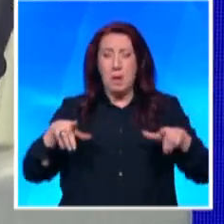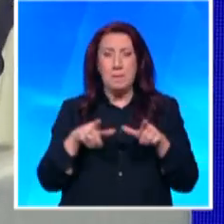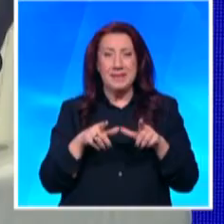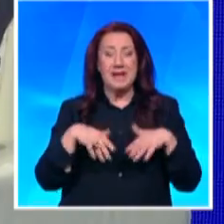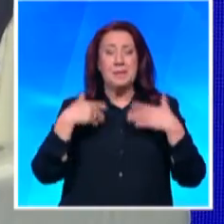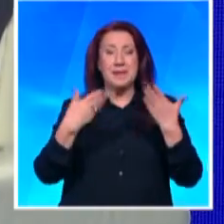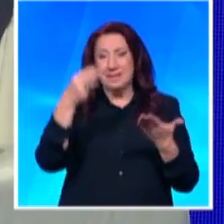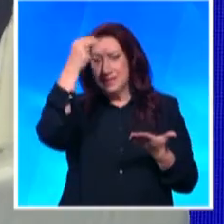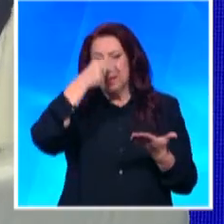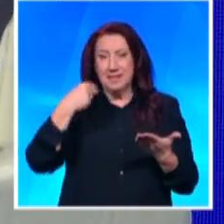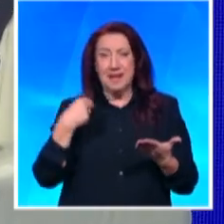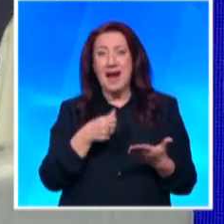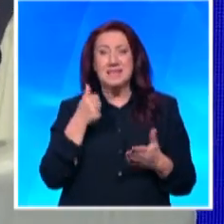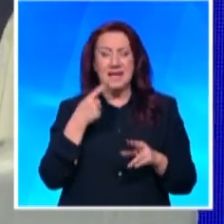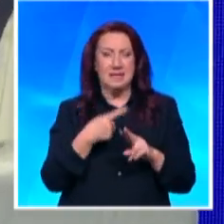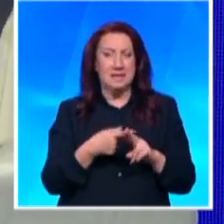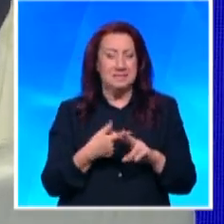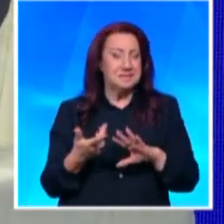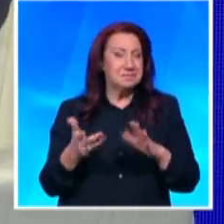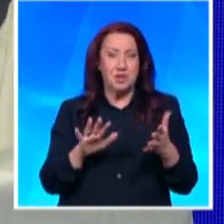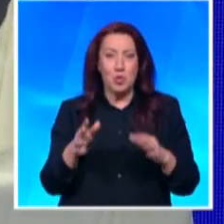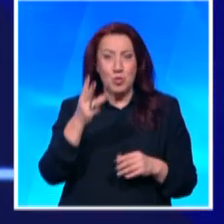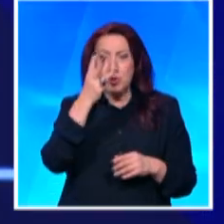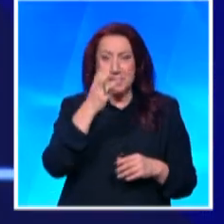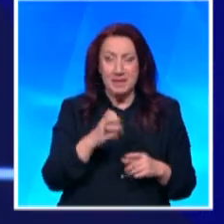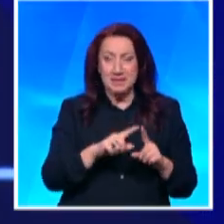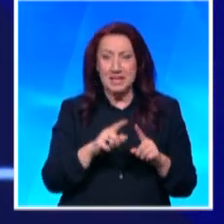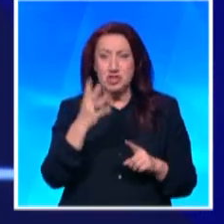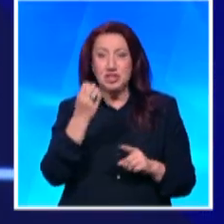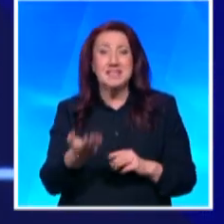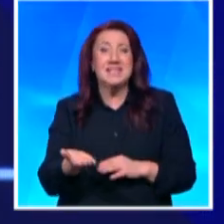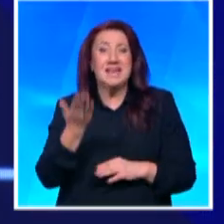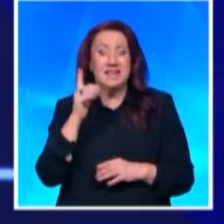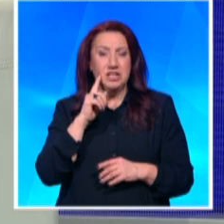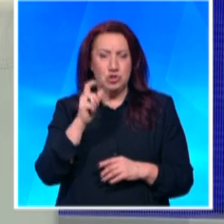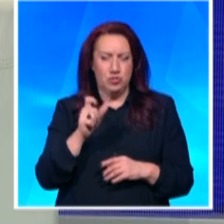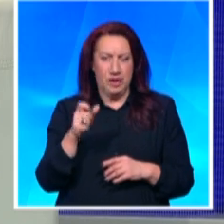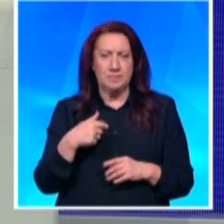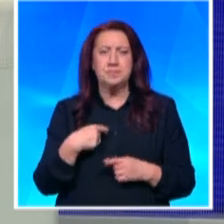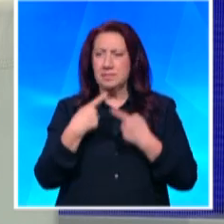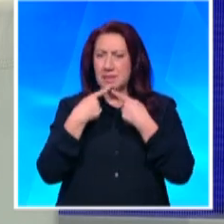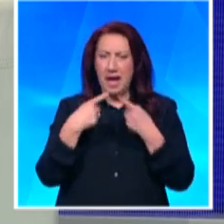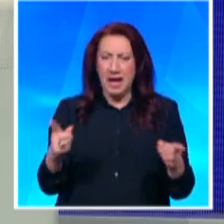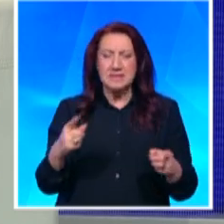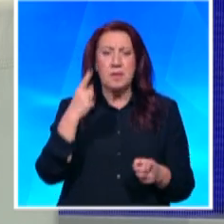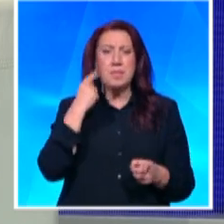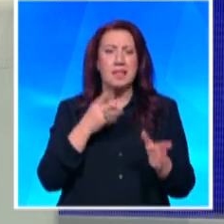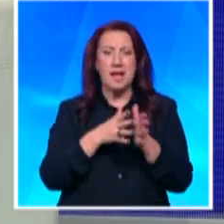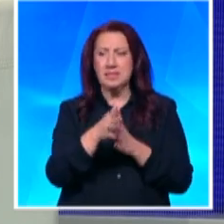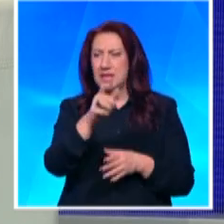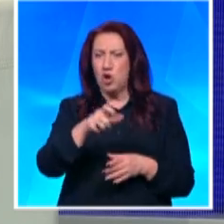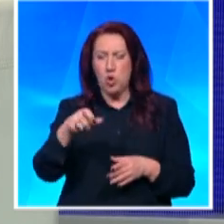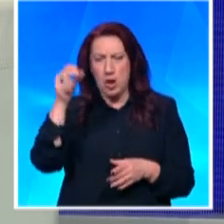Невски. Събраха се може би 30-40 хиляди души. Ще кажа на младите хора в България, че те трябва да се занимават